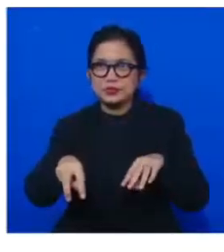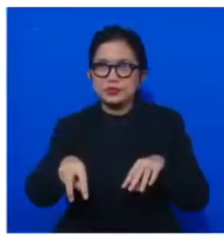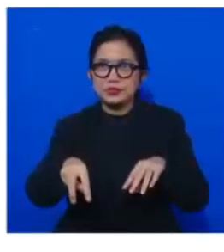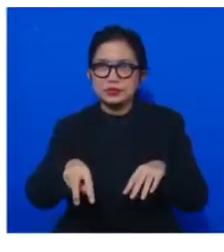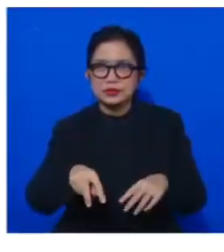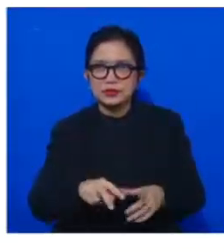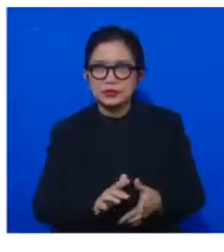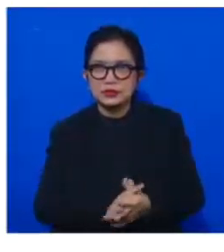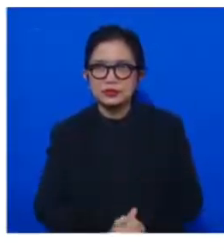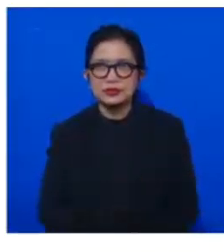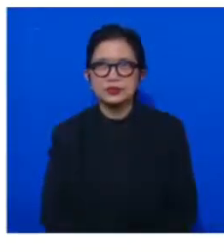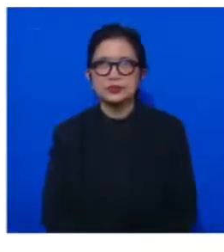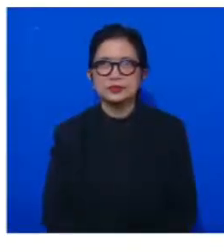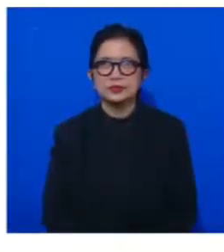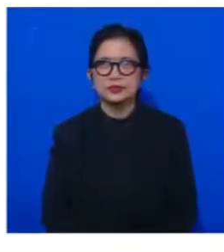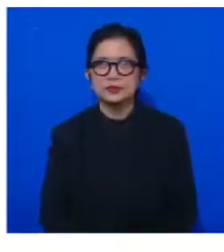Rem!